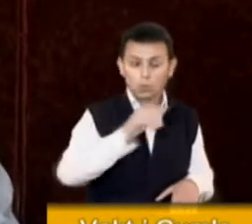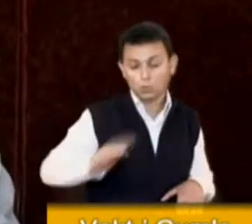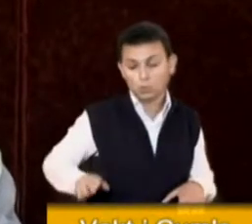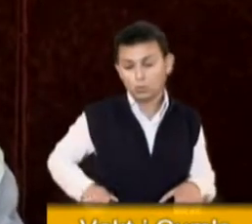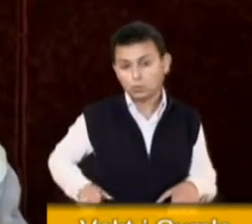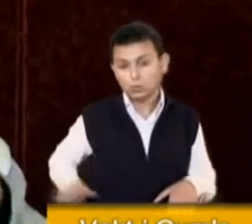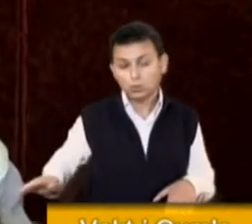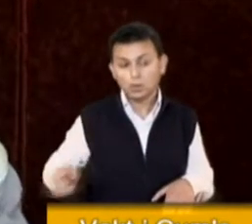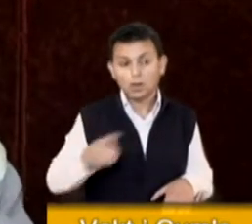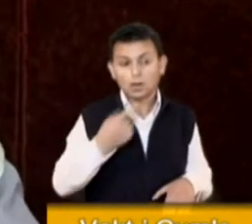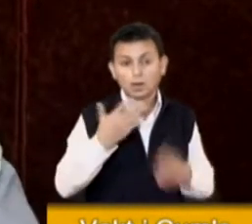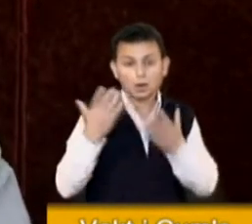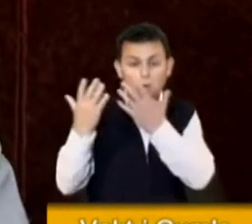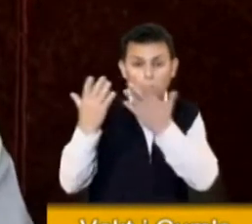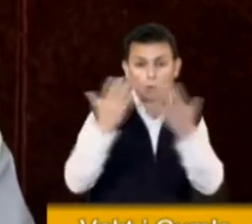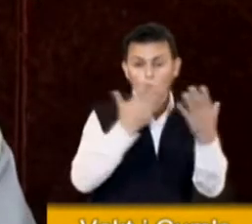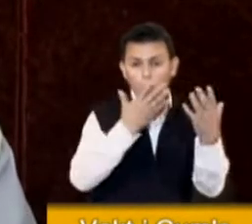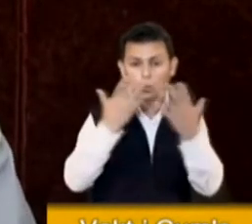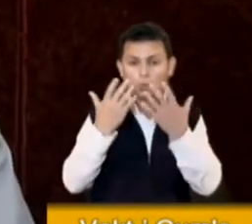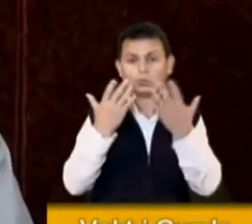dedi. Onları oku,